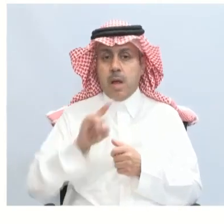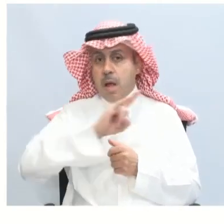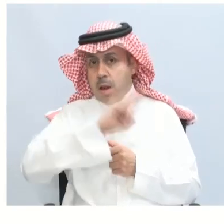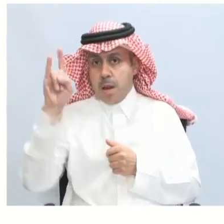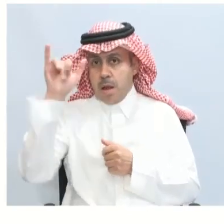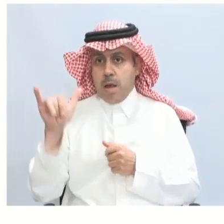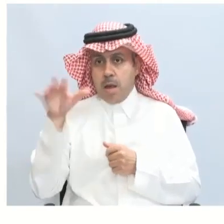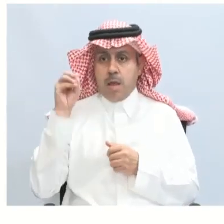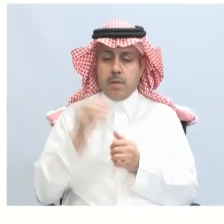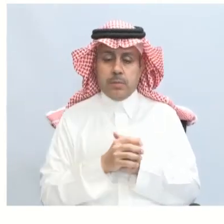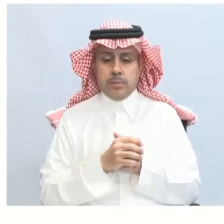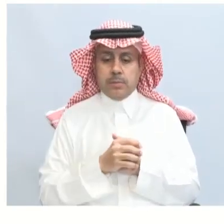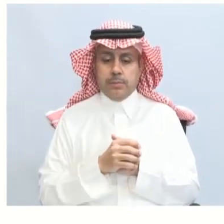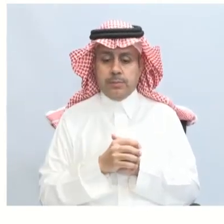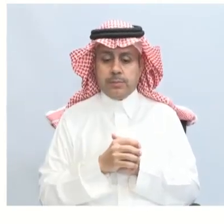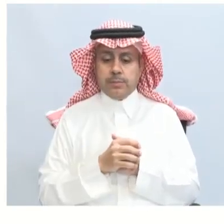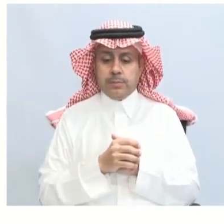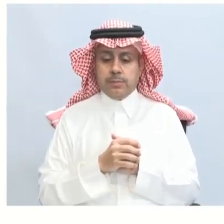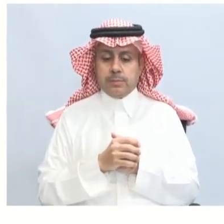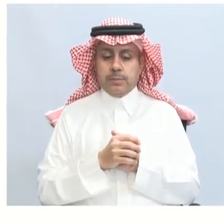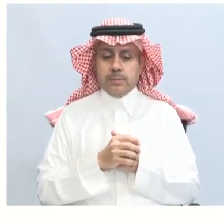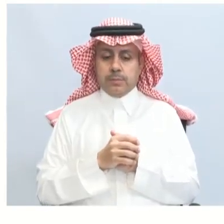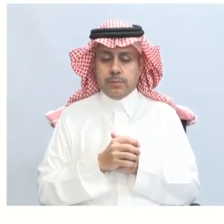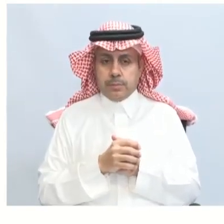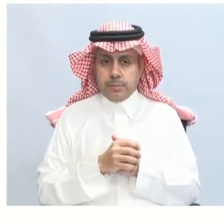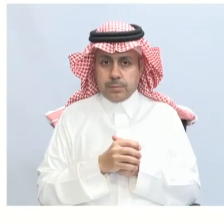لدينا كلمه لايه ما معناها